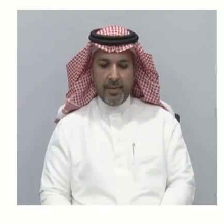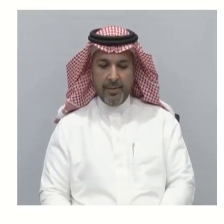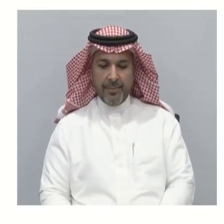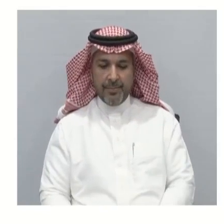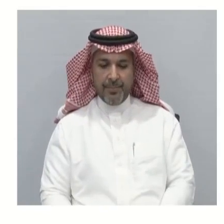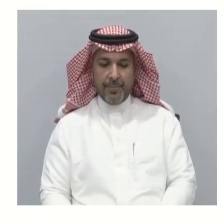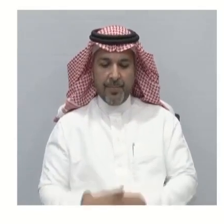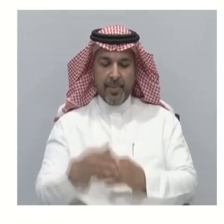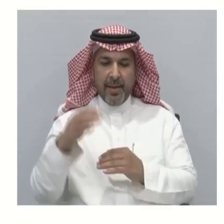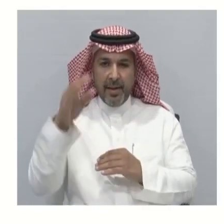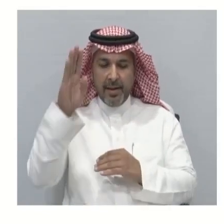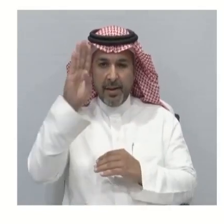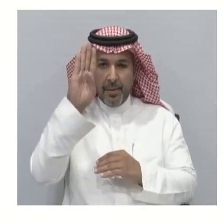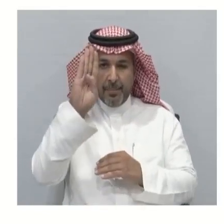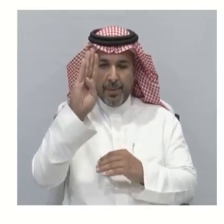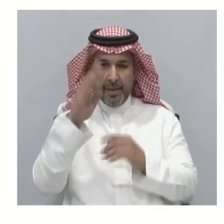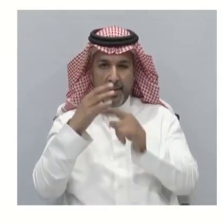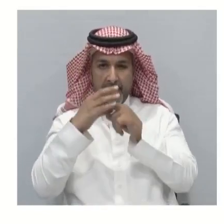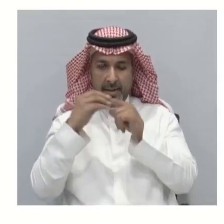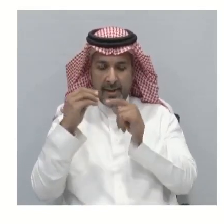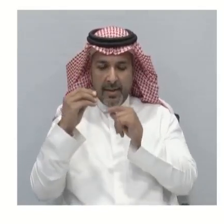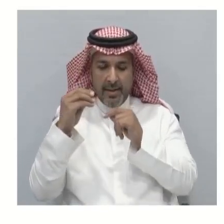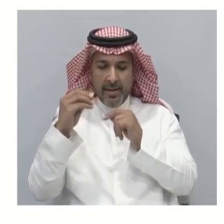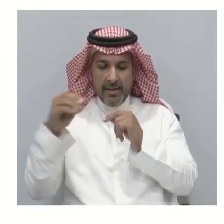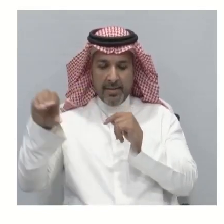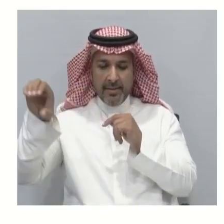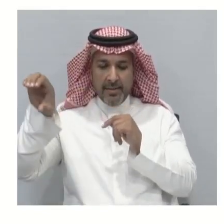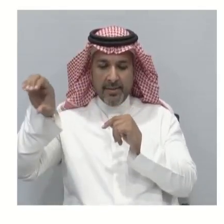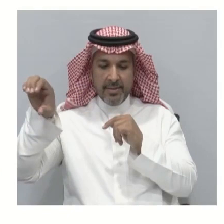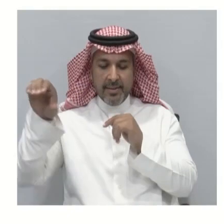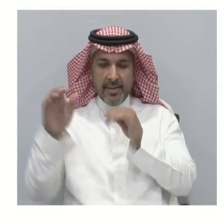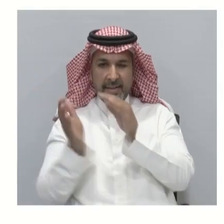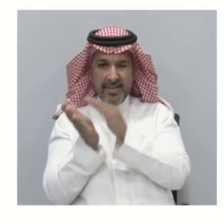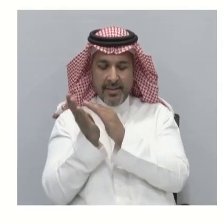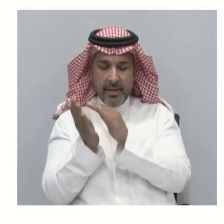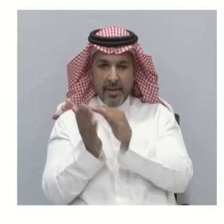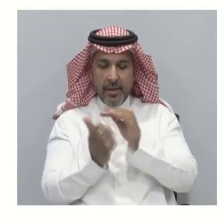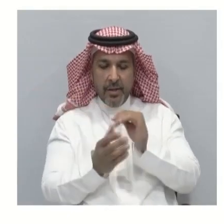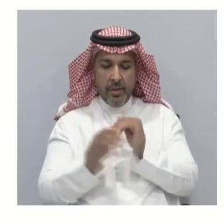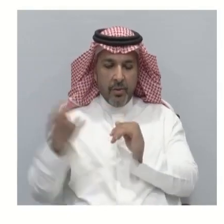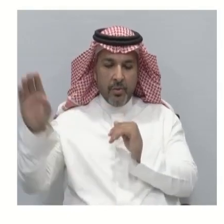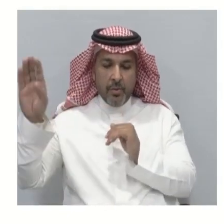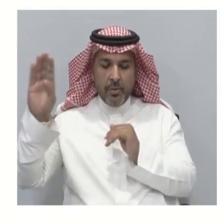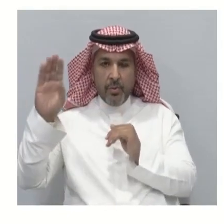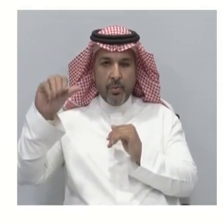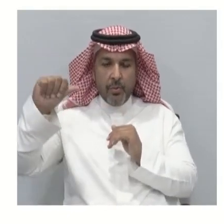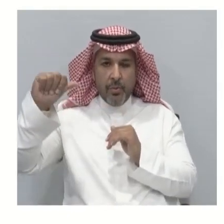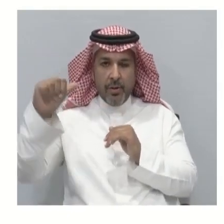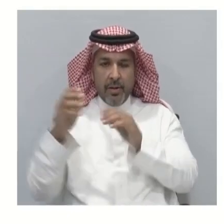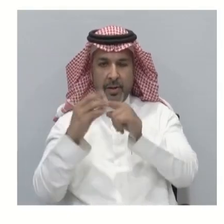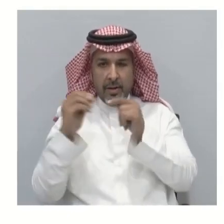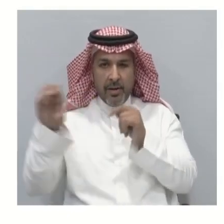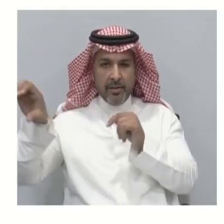اقل من b فان اي نا سي اقل من ي نا سي هذا فيما يتعلق بخصائص المتباينات على